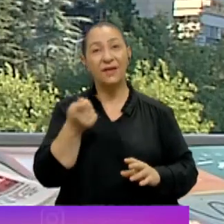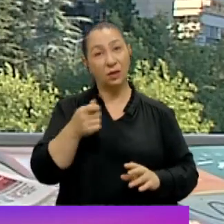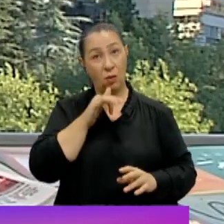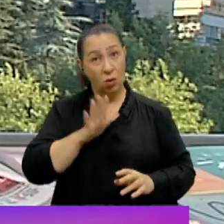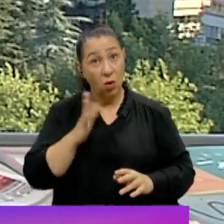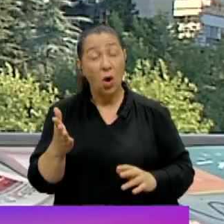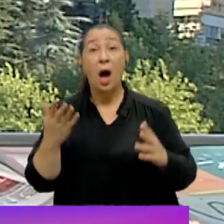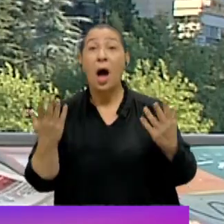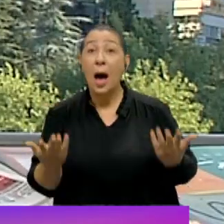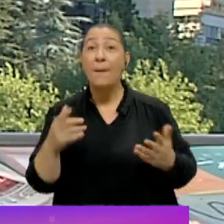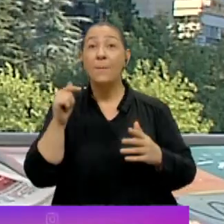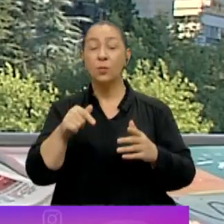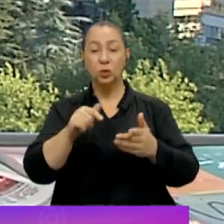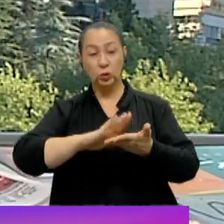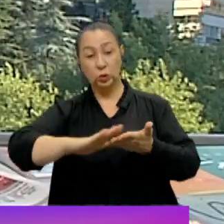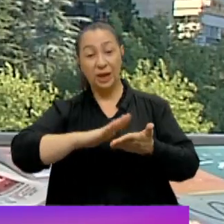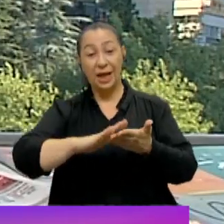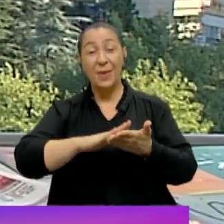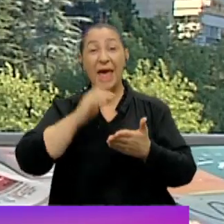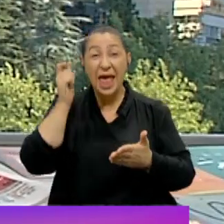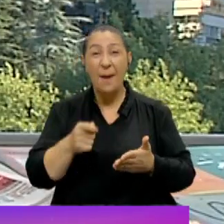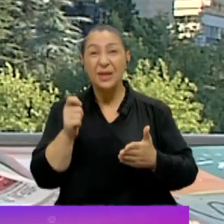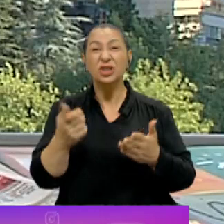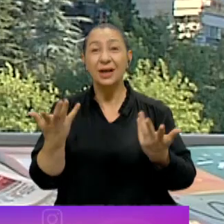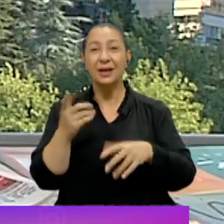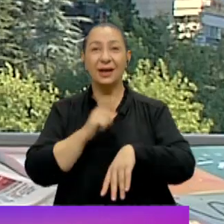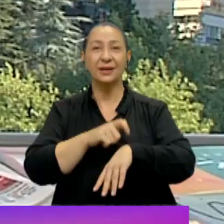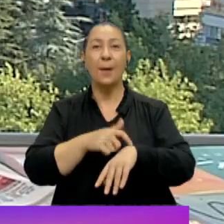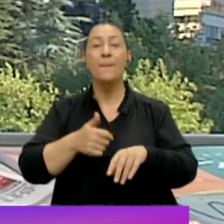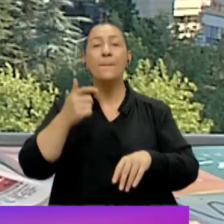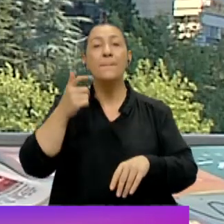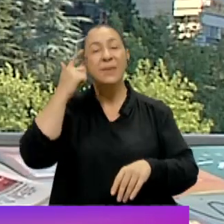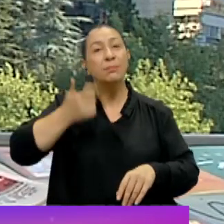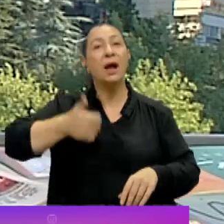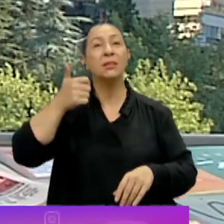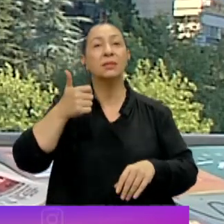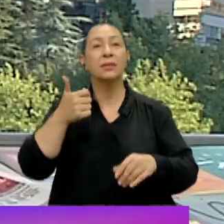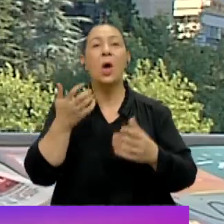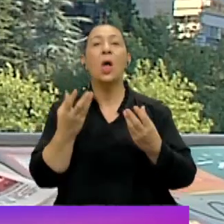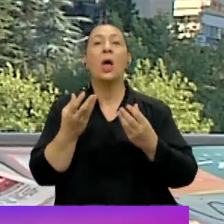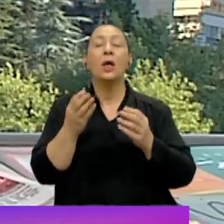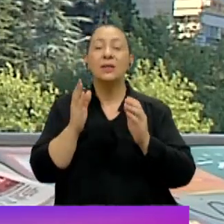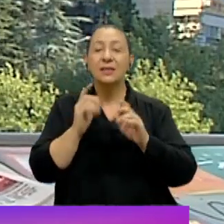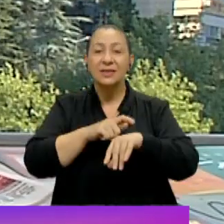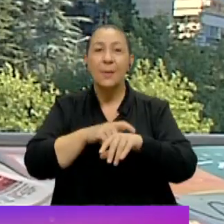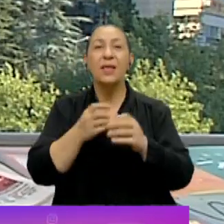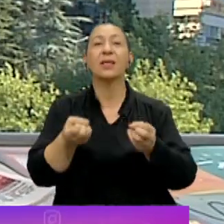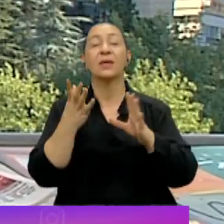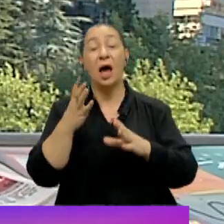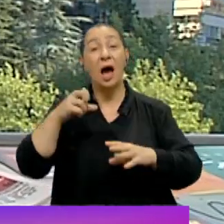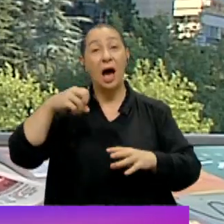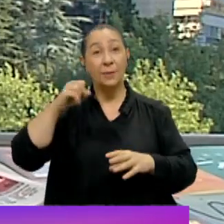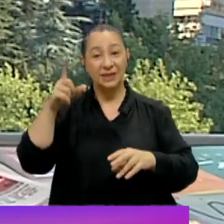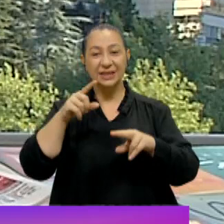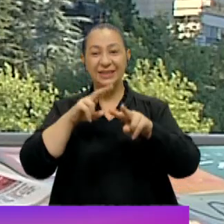Davutoğlu. Ama bu düzenlemeyi gerçekleştirebilecek kadar da başbakanlık koltuğunda kalamamıştı AK Parti'de. AK